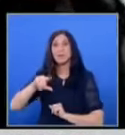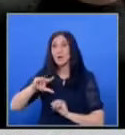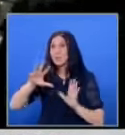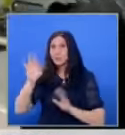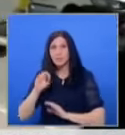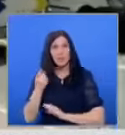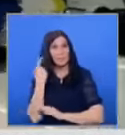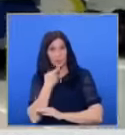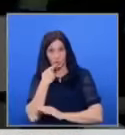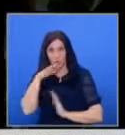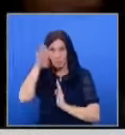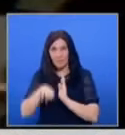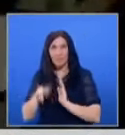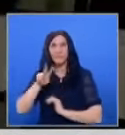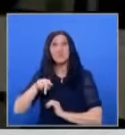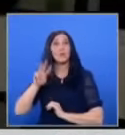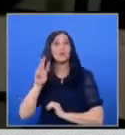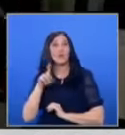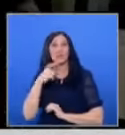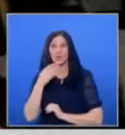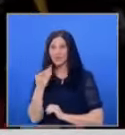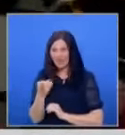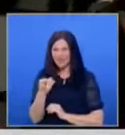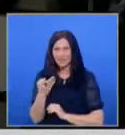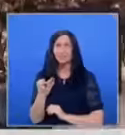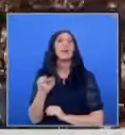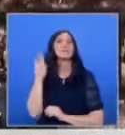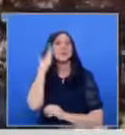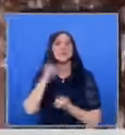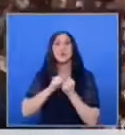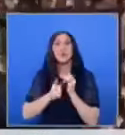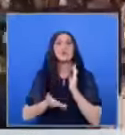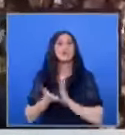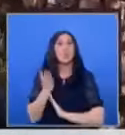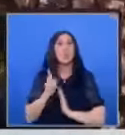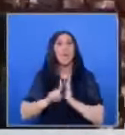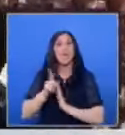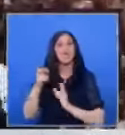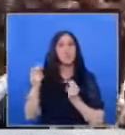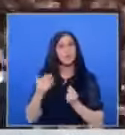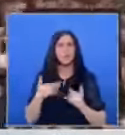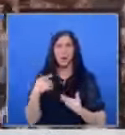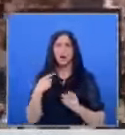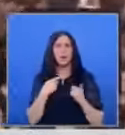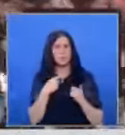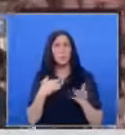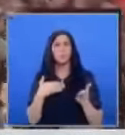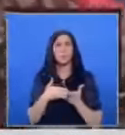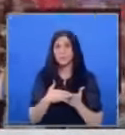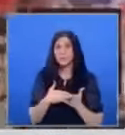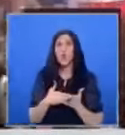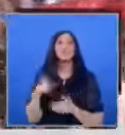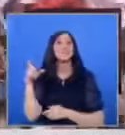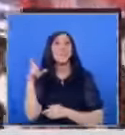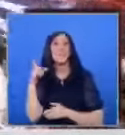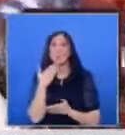миналата година на 2,3% за тази. Страната се бори с висока инфлация, за което търпи критики от опозицията. От Сириза обещават